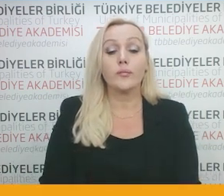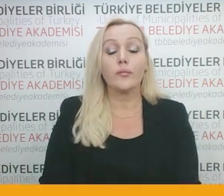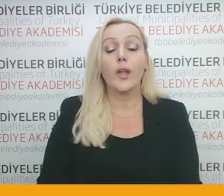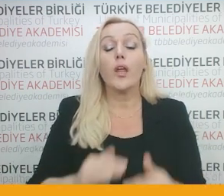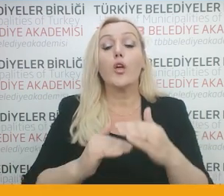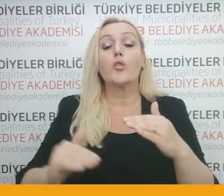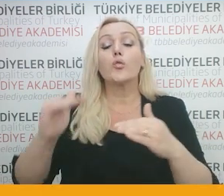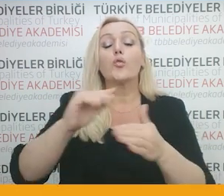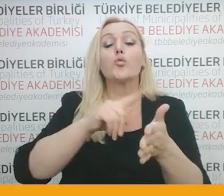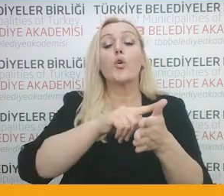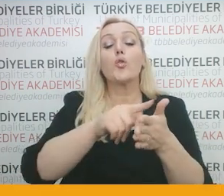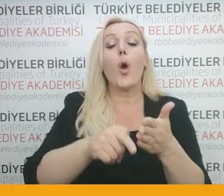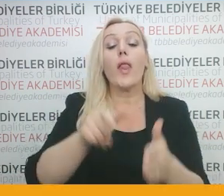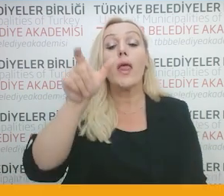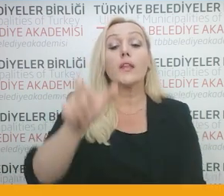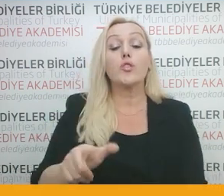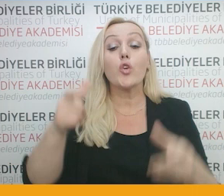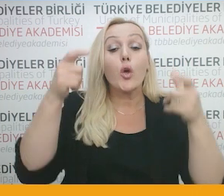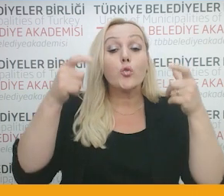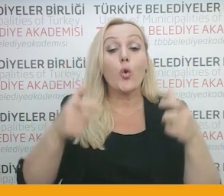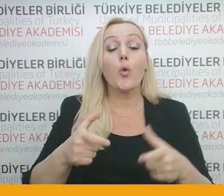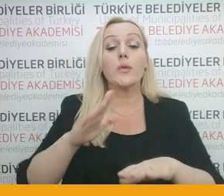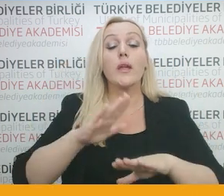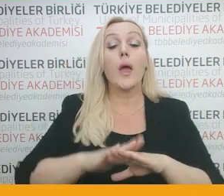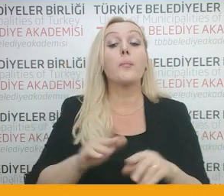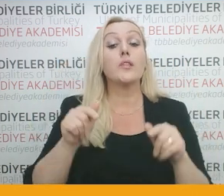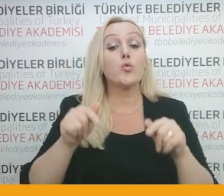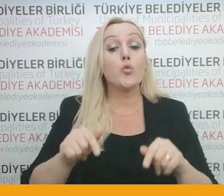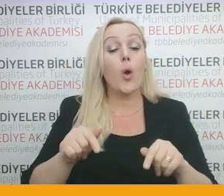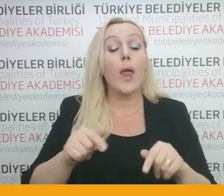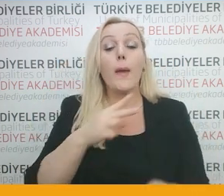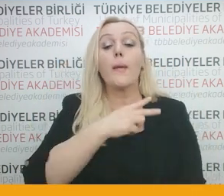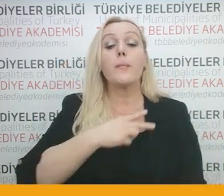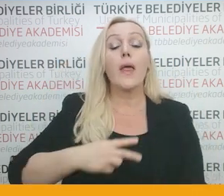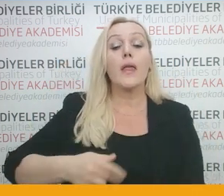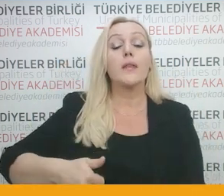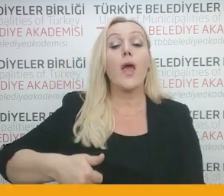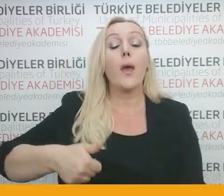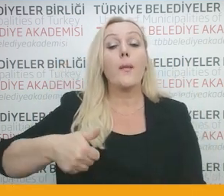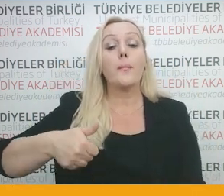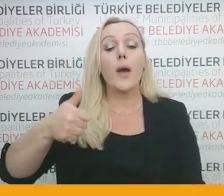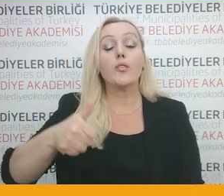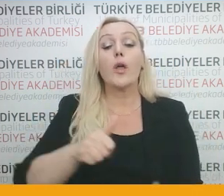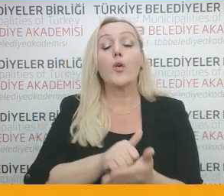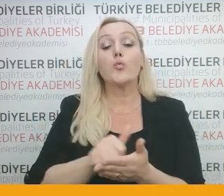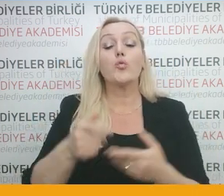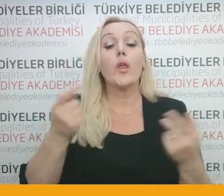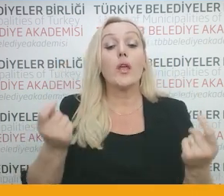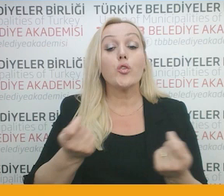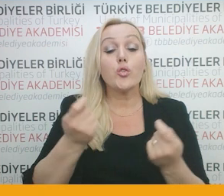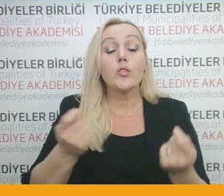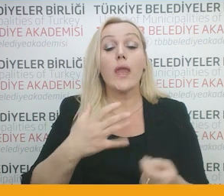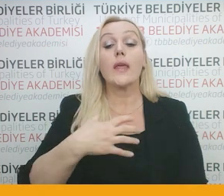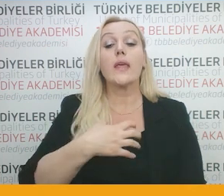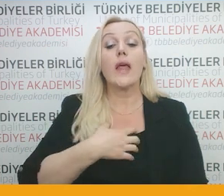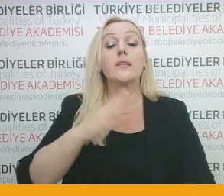Üst yöneticinin sorumluluklarını yerine getirmesi şöyle arkadaşlar. Belediye başkanı direkt tüm iş ve işlemleri kendisi